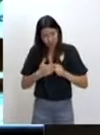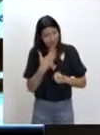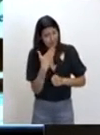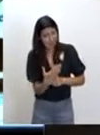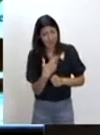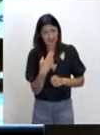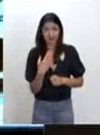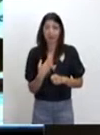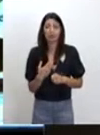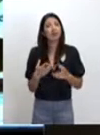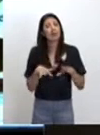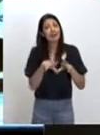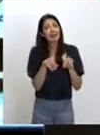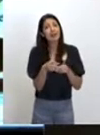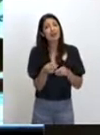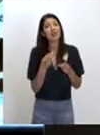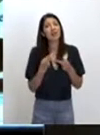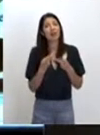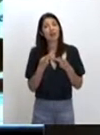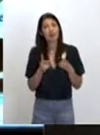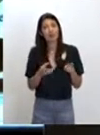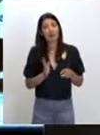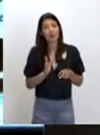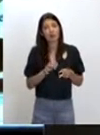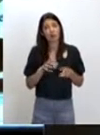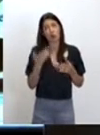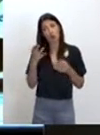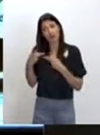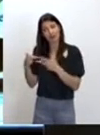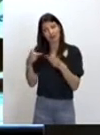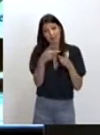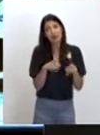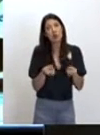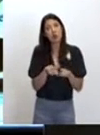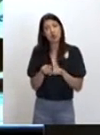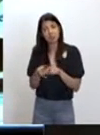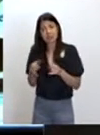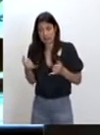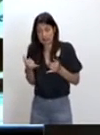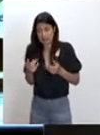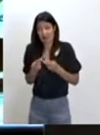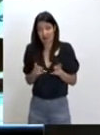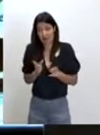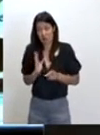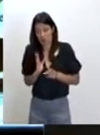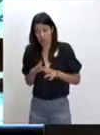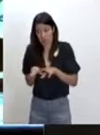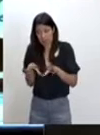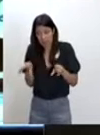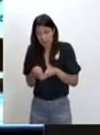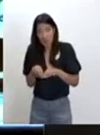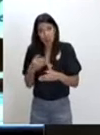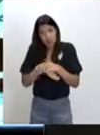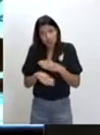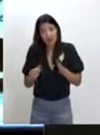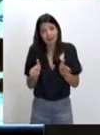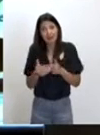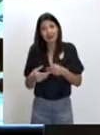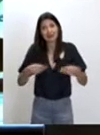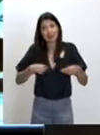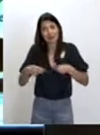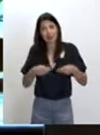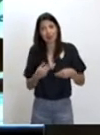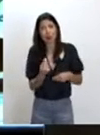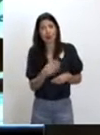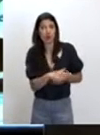de la métropole, les équipes mutualisées et les équipes de la ville, notamment au sein de la direction de la petite enfance, qui ont